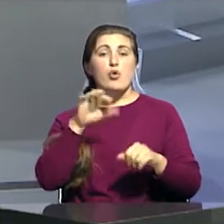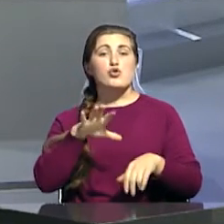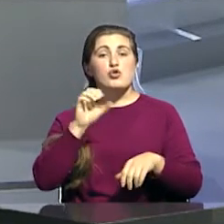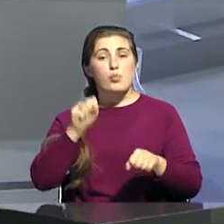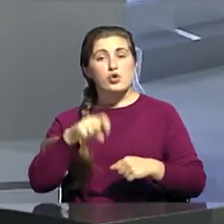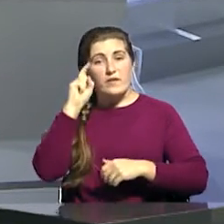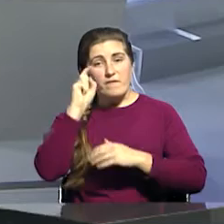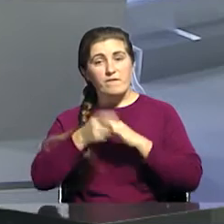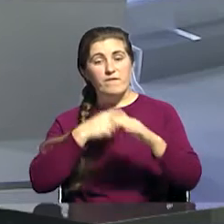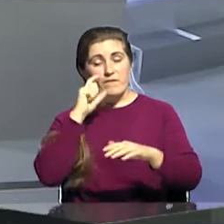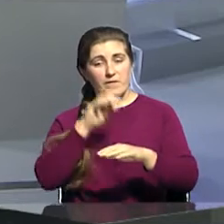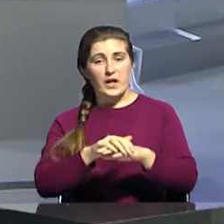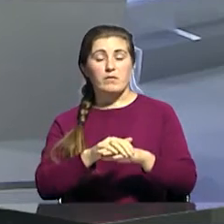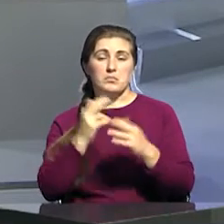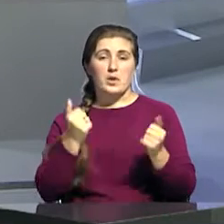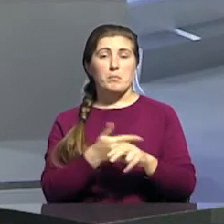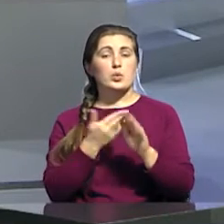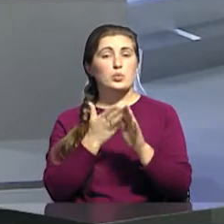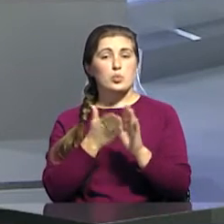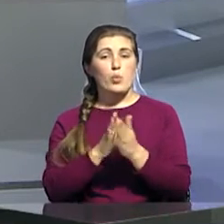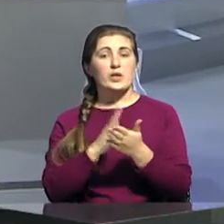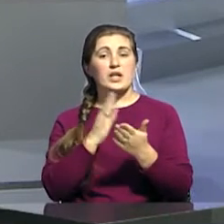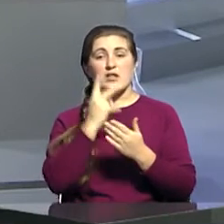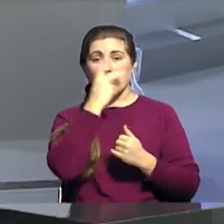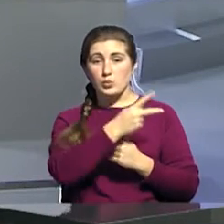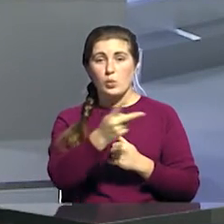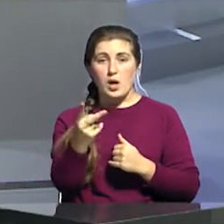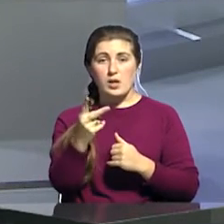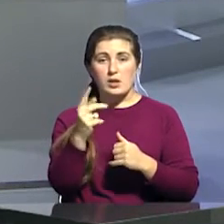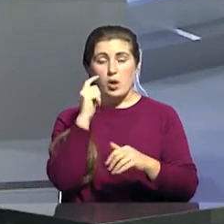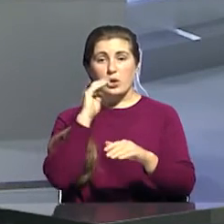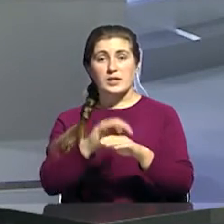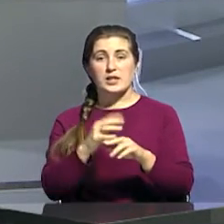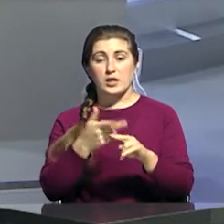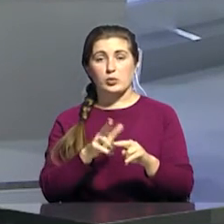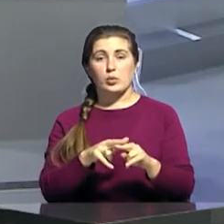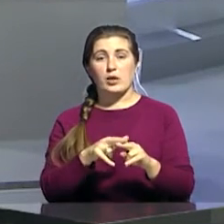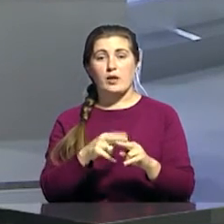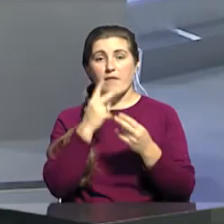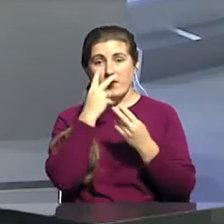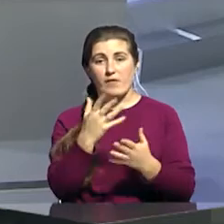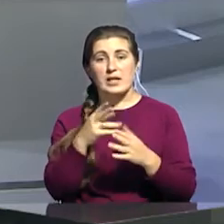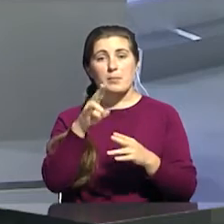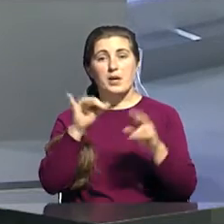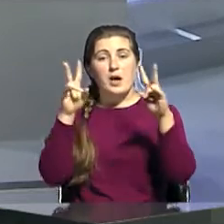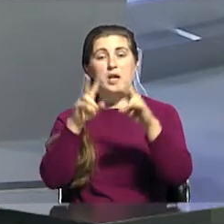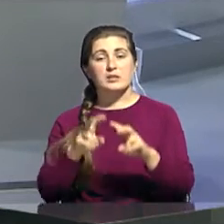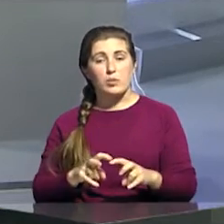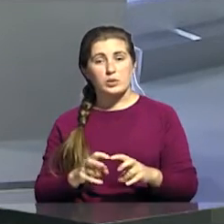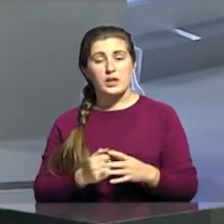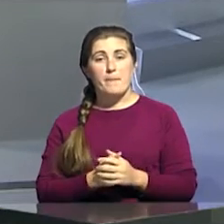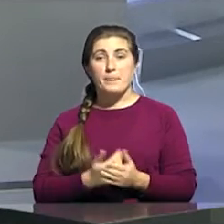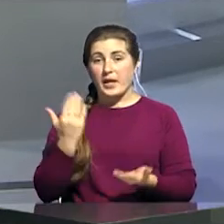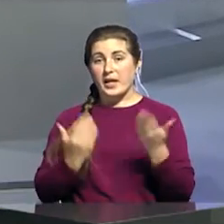выявить, грубо говоря, да, безусловно. Есть визуальные локализации, которые выявляются действительно при осмотре. И